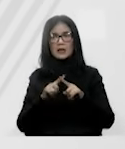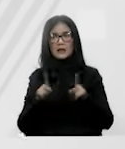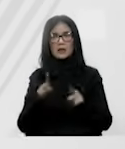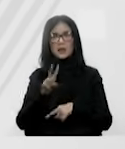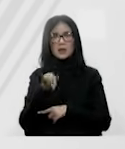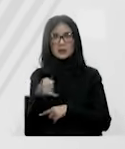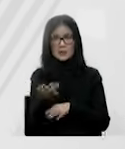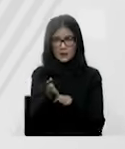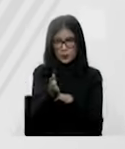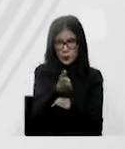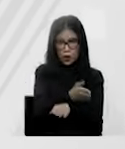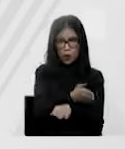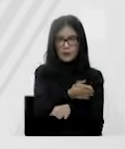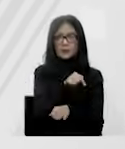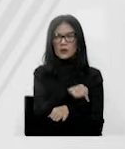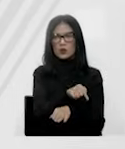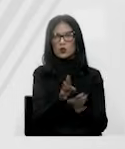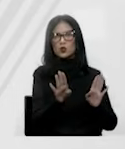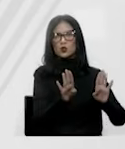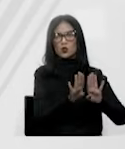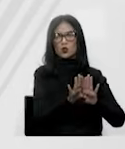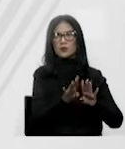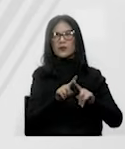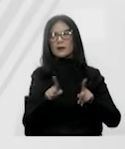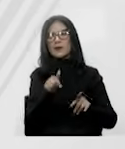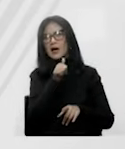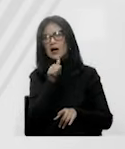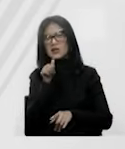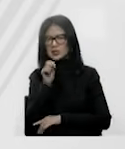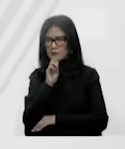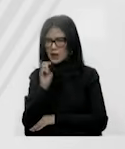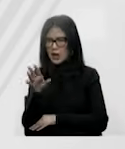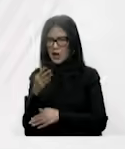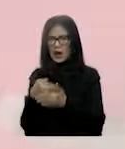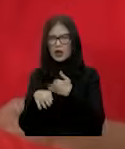juru bicara Anies menyatakan Anies tidak jadi maju di Pilgub Jawa Barat.